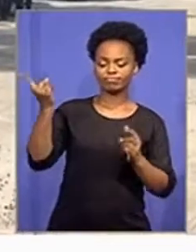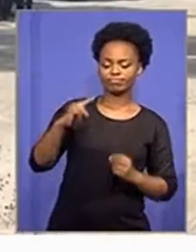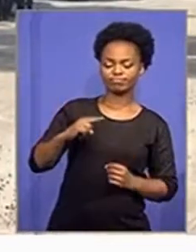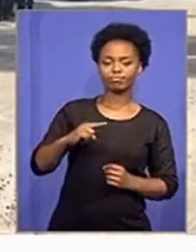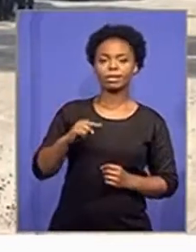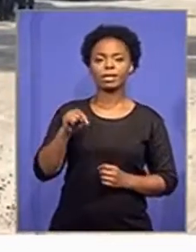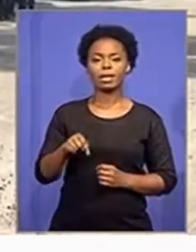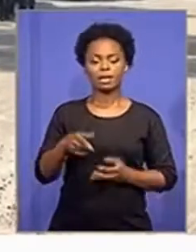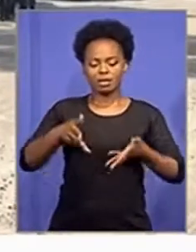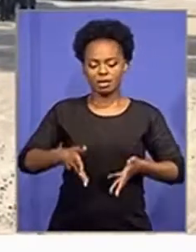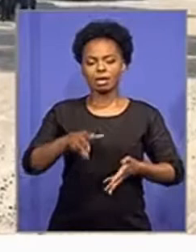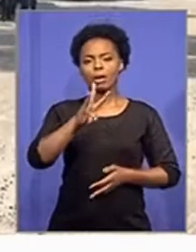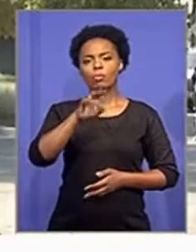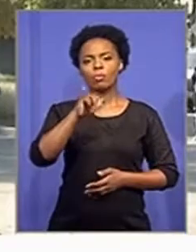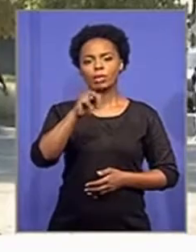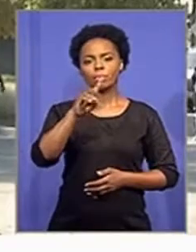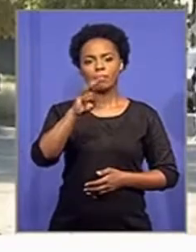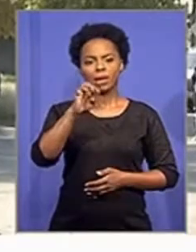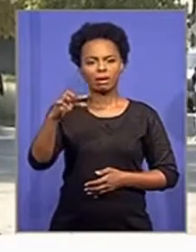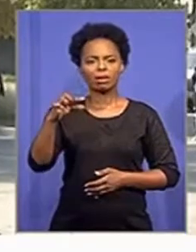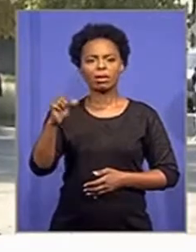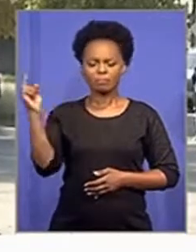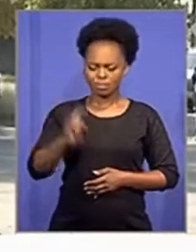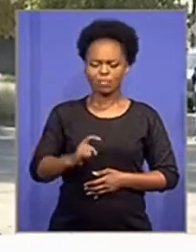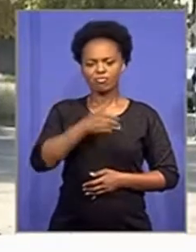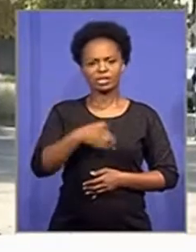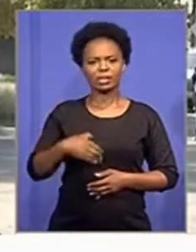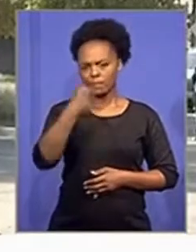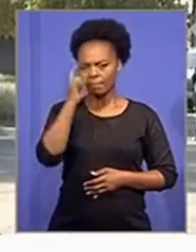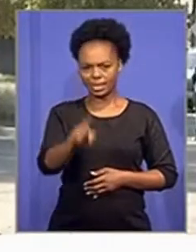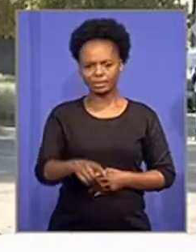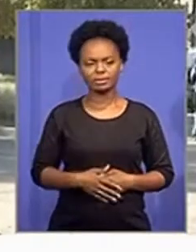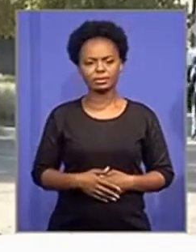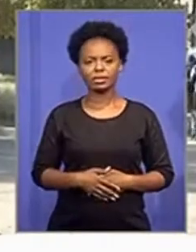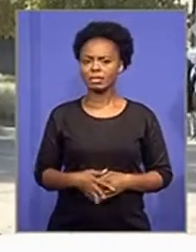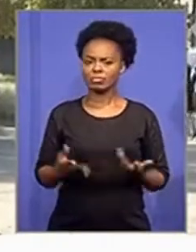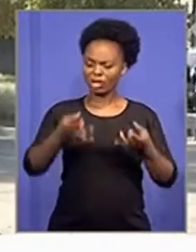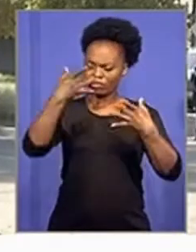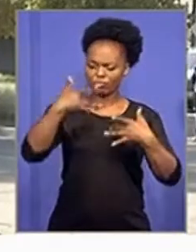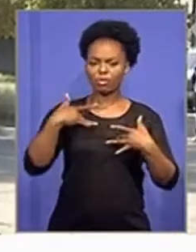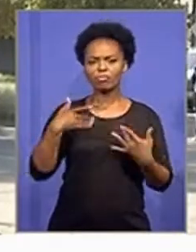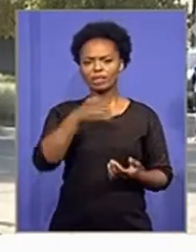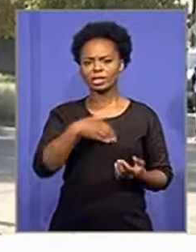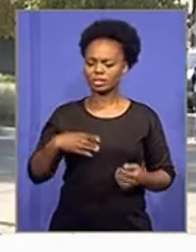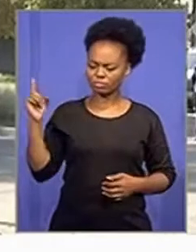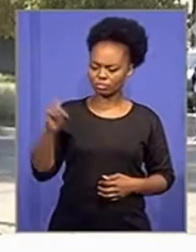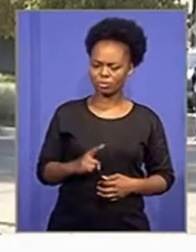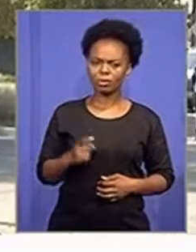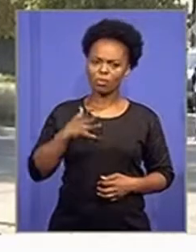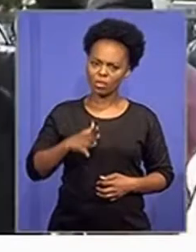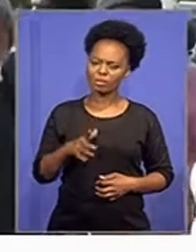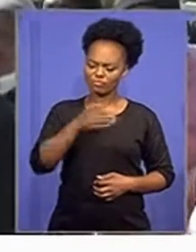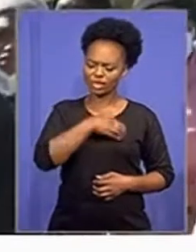Makeleketla Windbank e etsahala le setšhaba re itse no ka bona o se o thile mopresidente o tla ba le ka ra Makeleketla re mo hloka ka ra